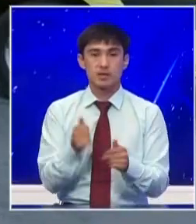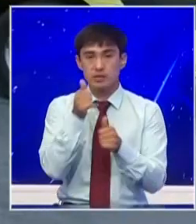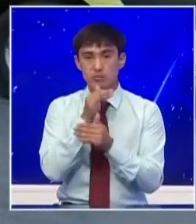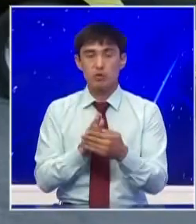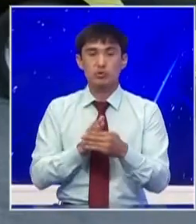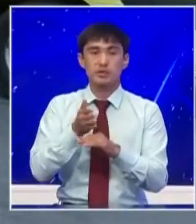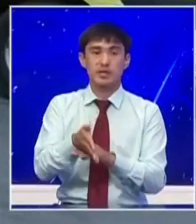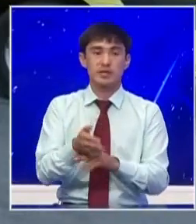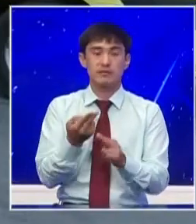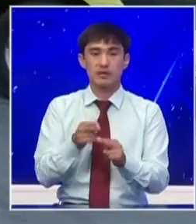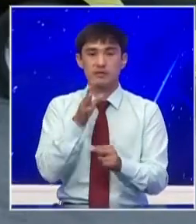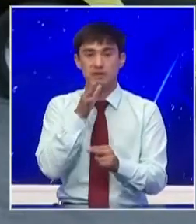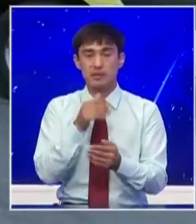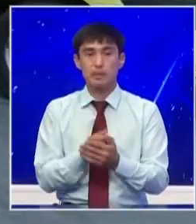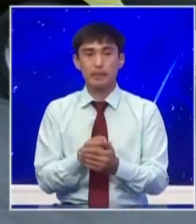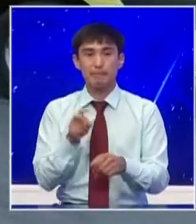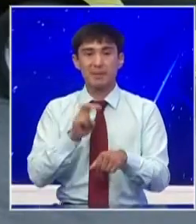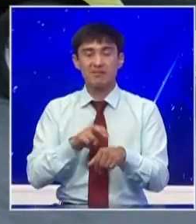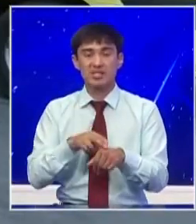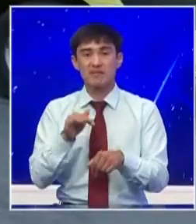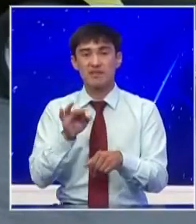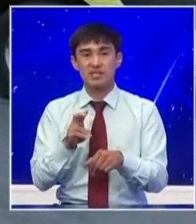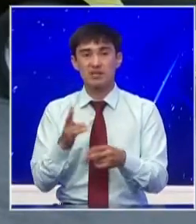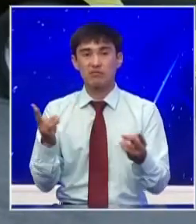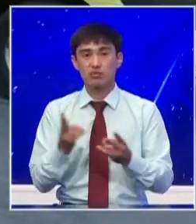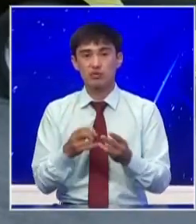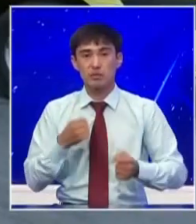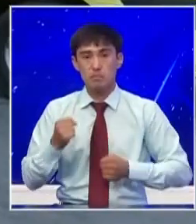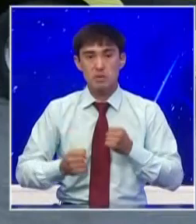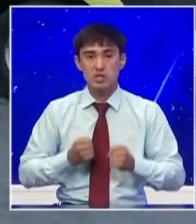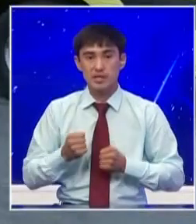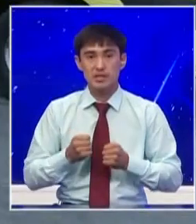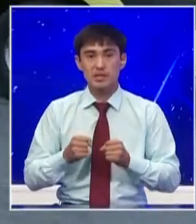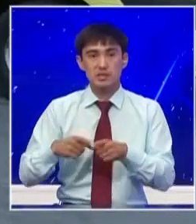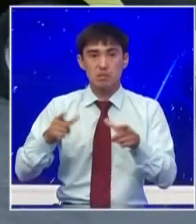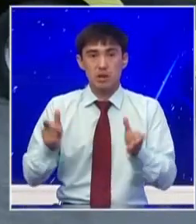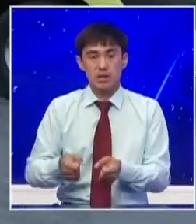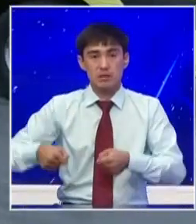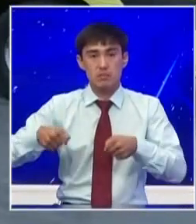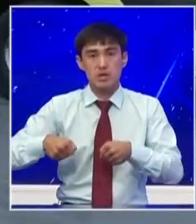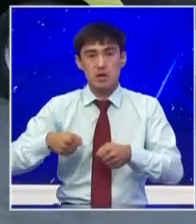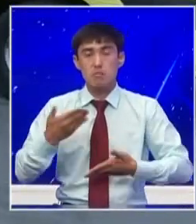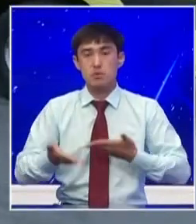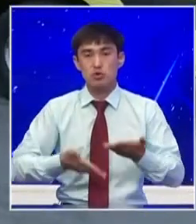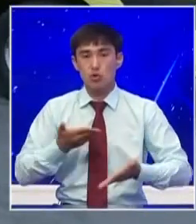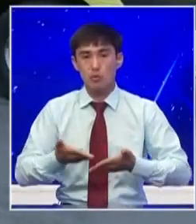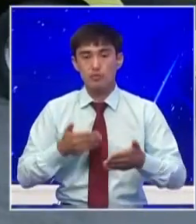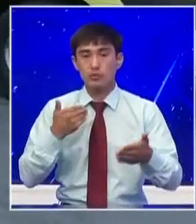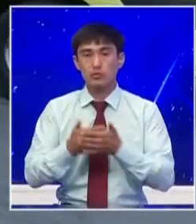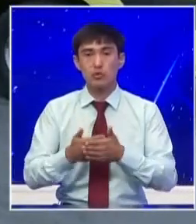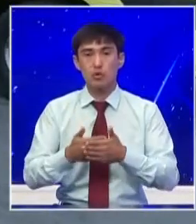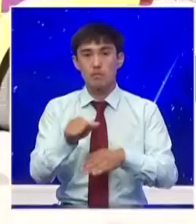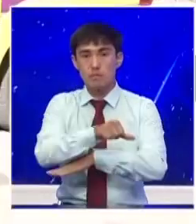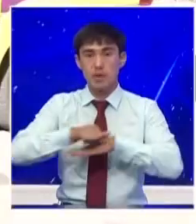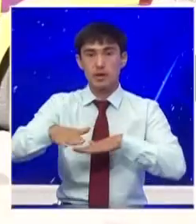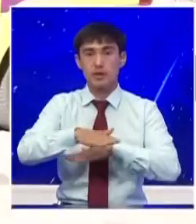могут заехать. И в это время врачи, фельдшера вынуждены бежать туда с аппаратами уже пешком до